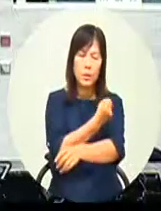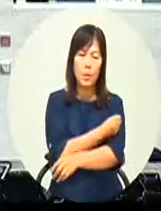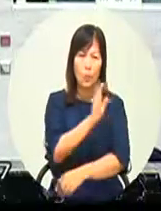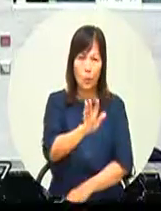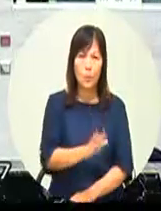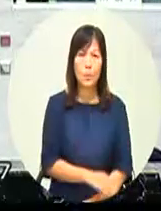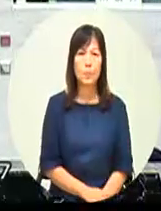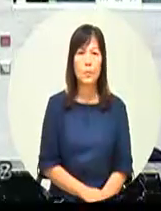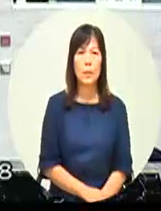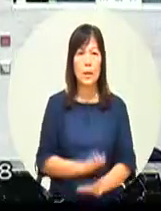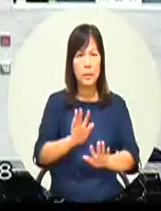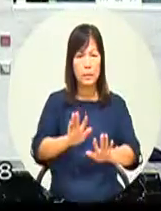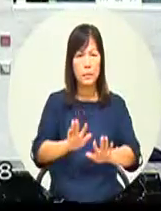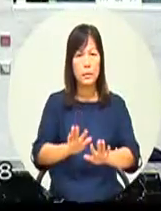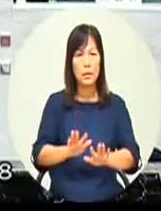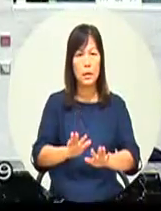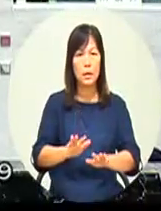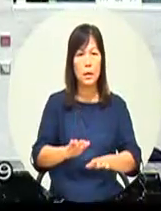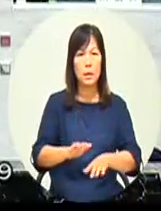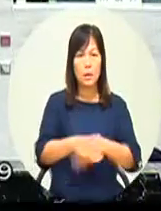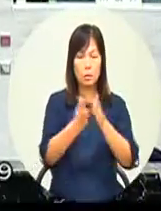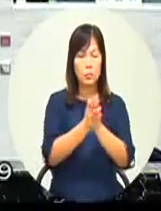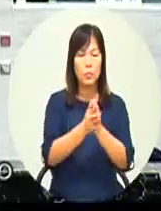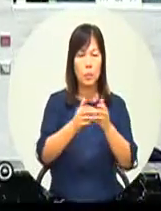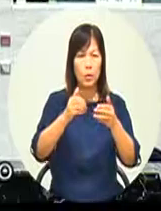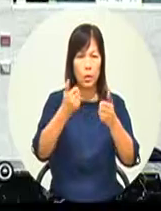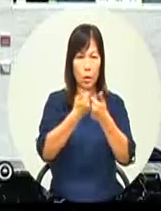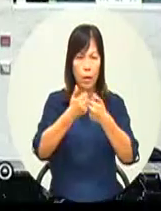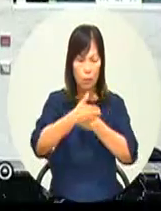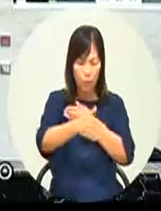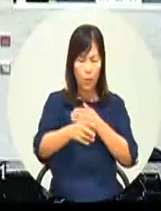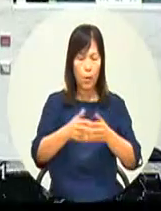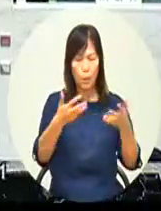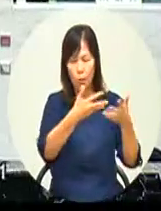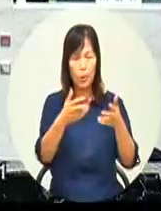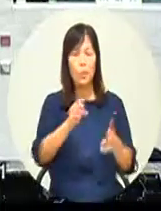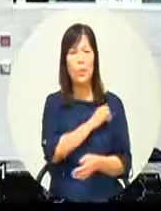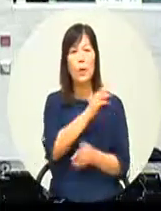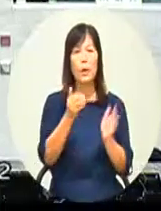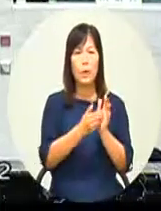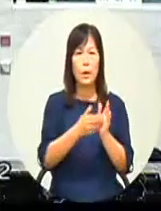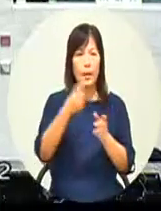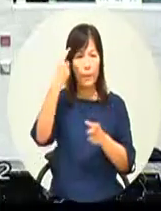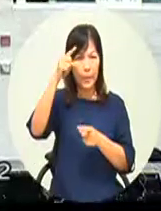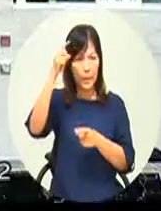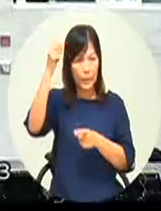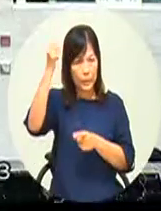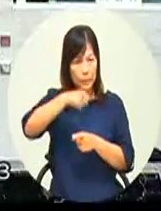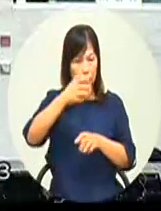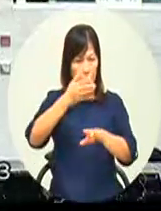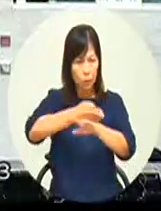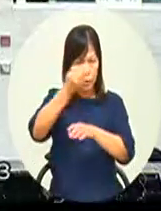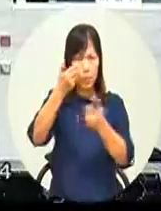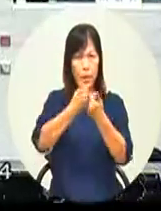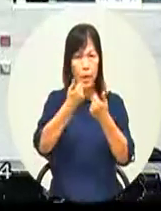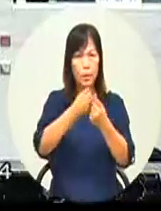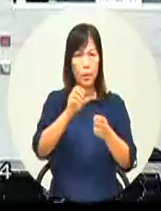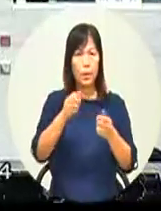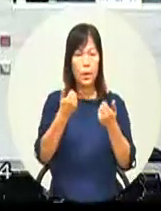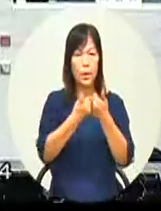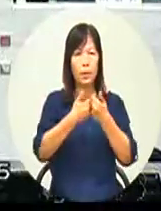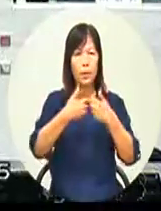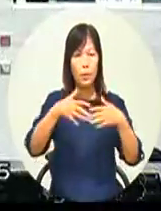那今天所有的议程咨询都完毕。那我们明天9点开会，好，散会。